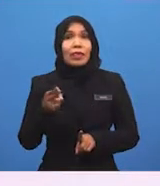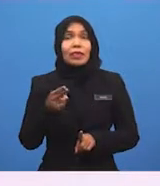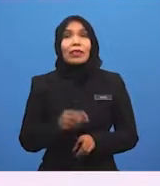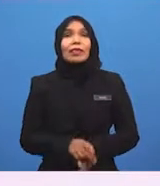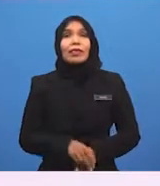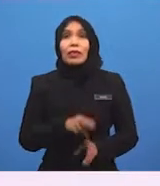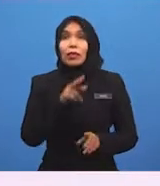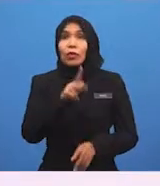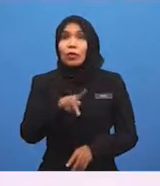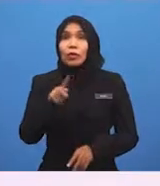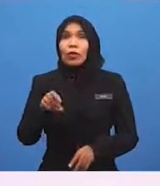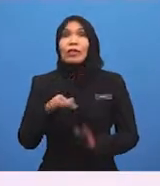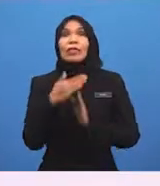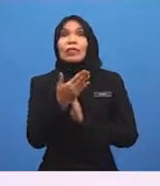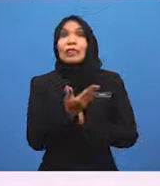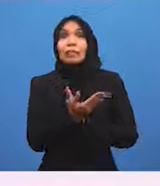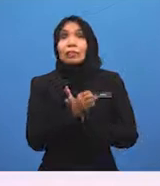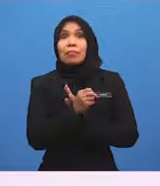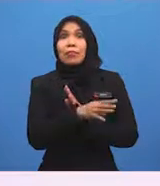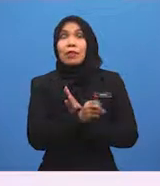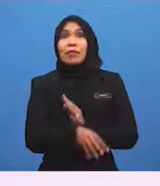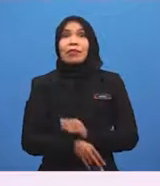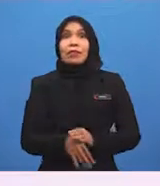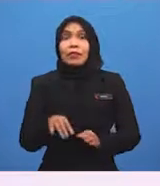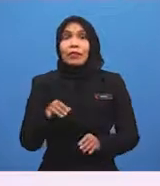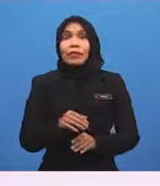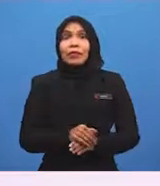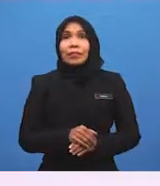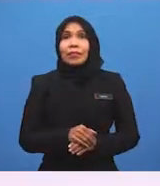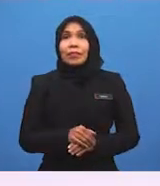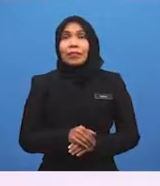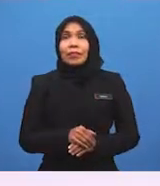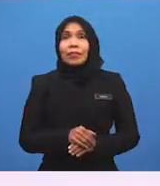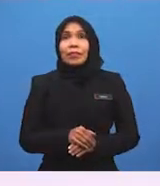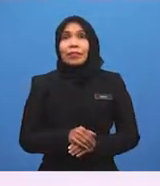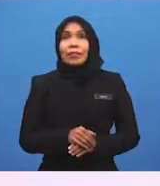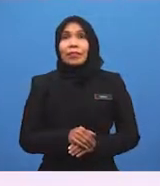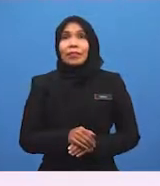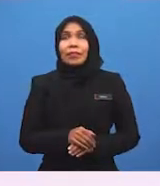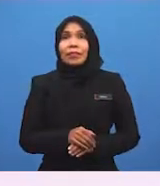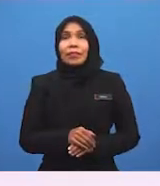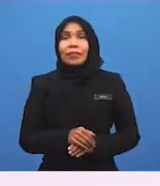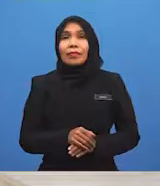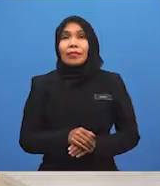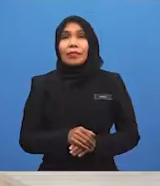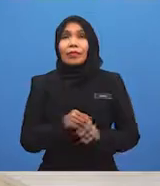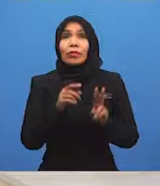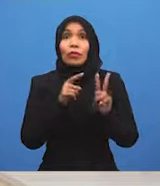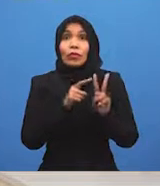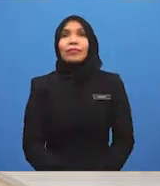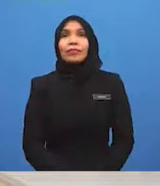yang berlainan kaum dan agama untuk menghadiri majlis jamuan makan malam.